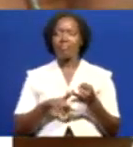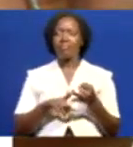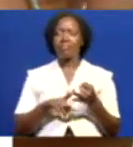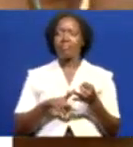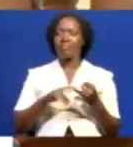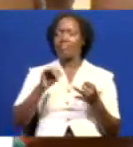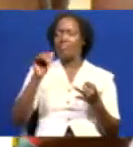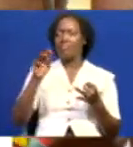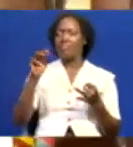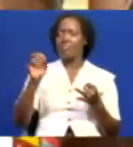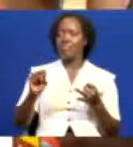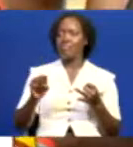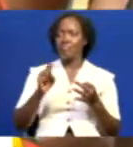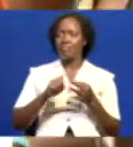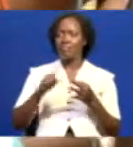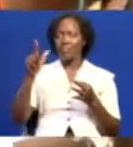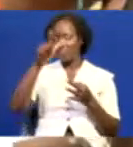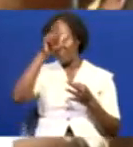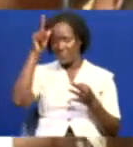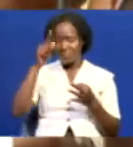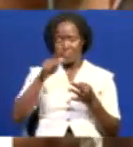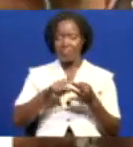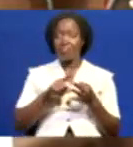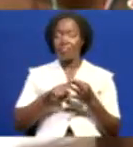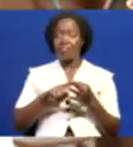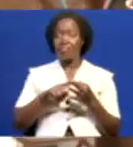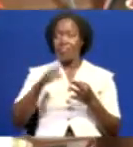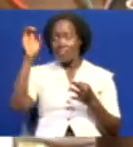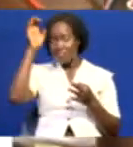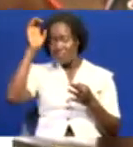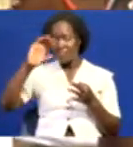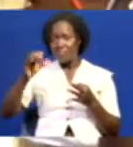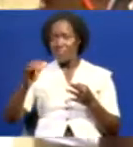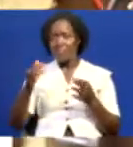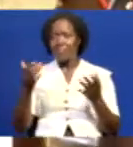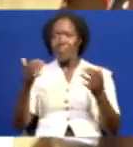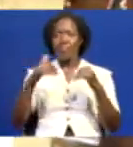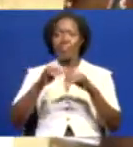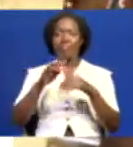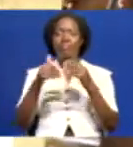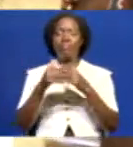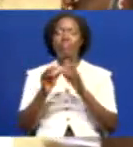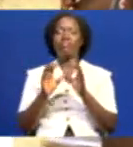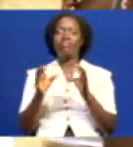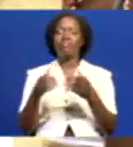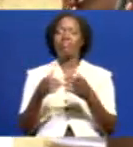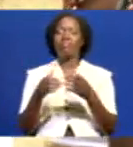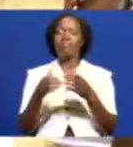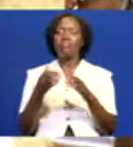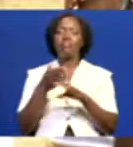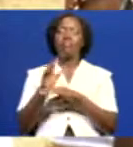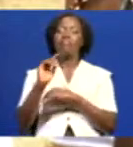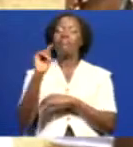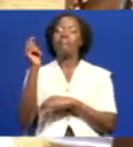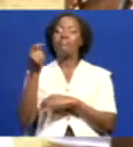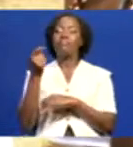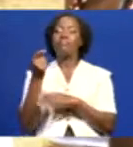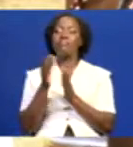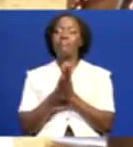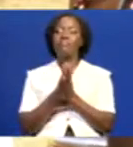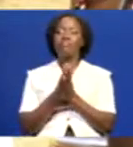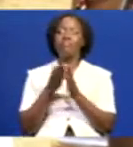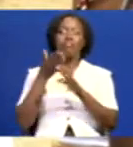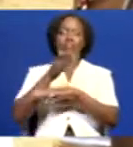call the Jams, we have the Laikipias, where they go to Sinkishu. So this event has combined all Maasai communities across Kenya and even beyond